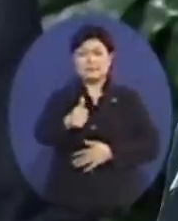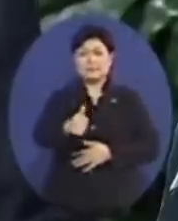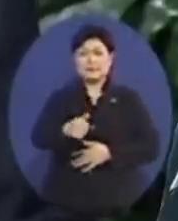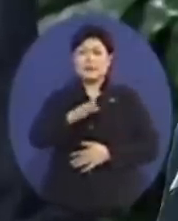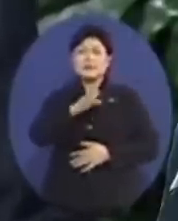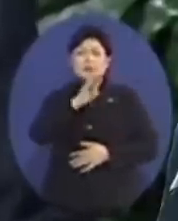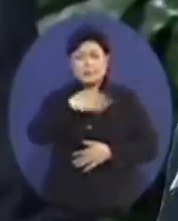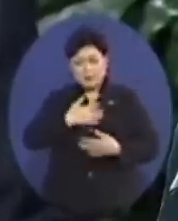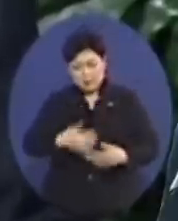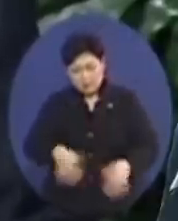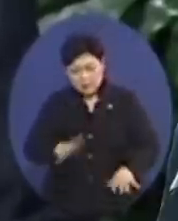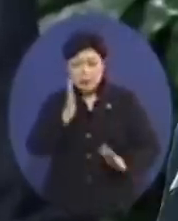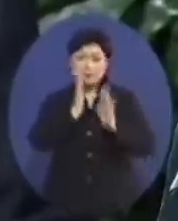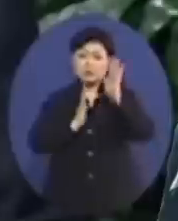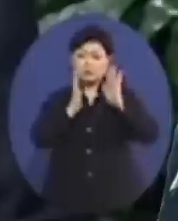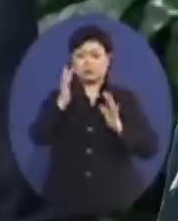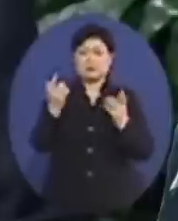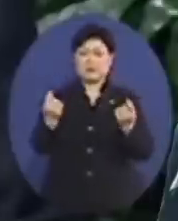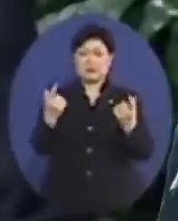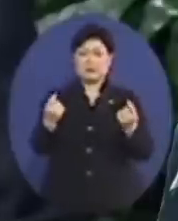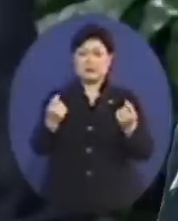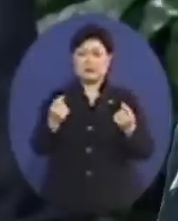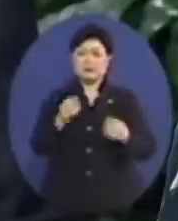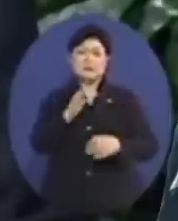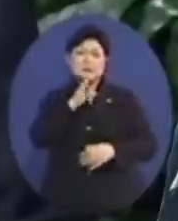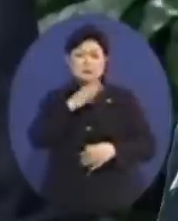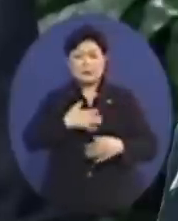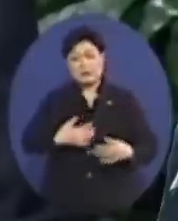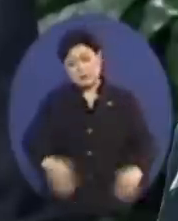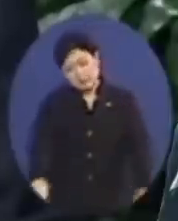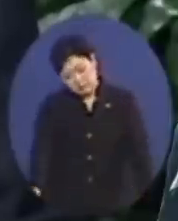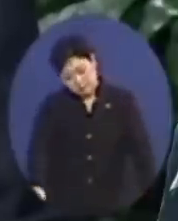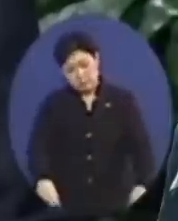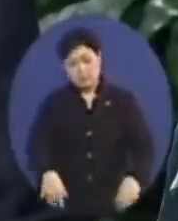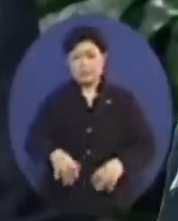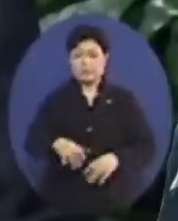연한 순같이 아무런 힘도 없이